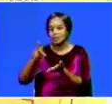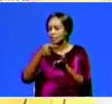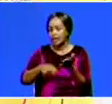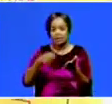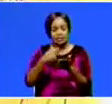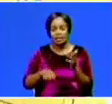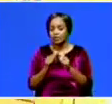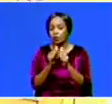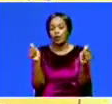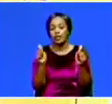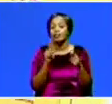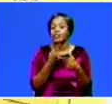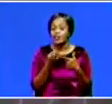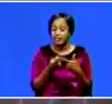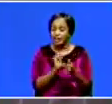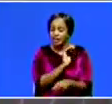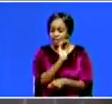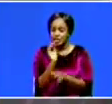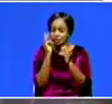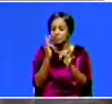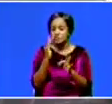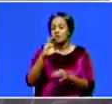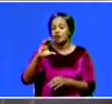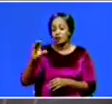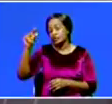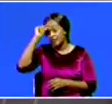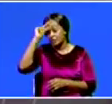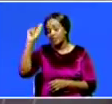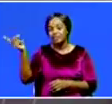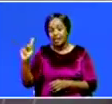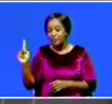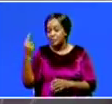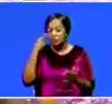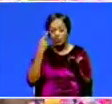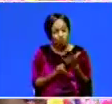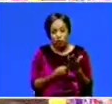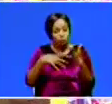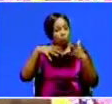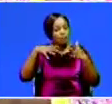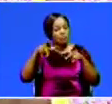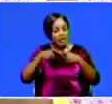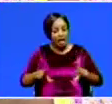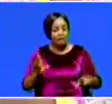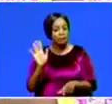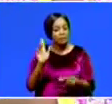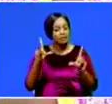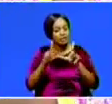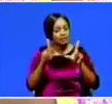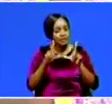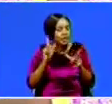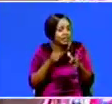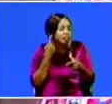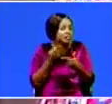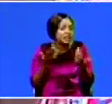kuzua swali la je, iwapo serikali ya kaunti ya Nairobi haitambui umiliki wa ardhi hiyo, ni vipi kwa muda wote